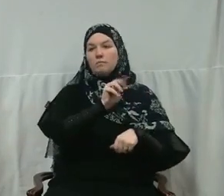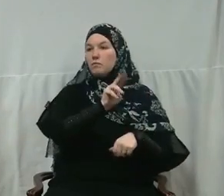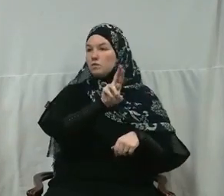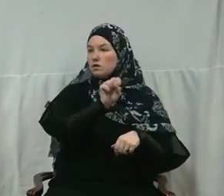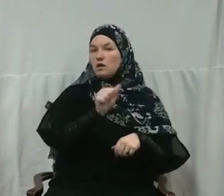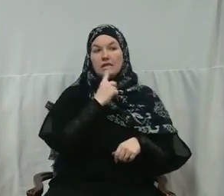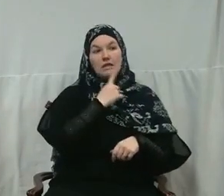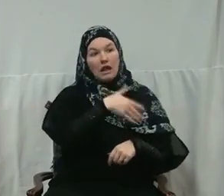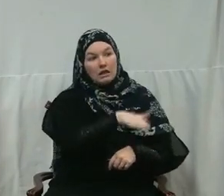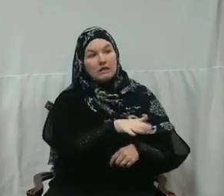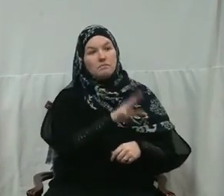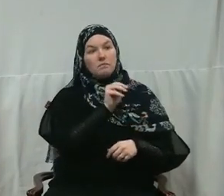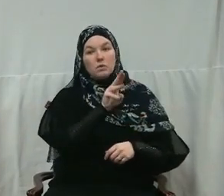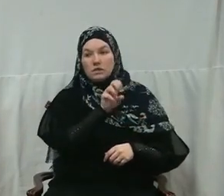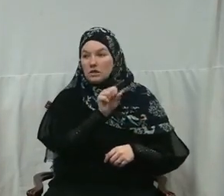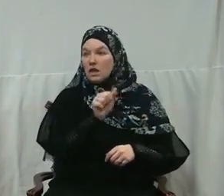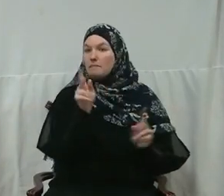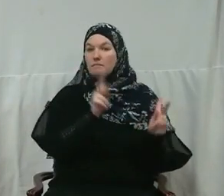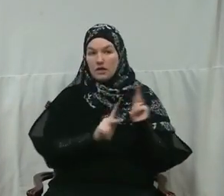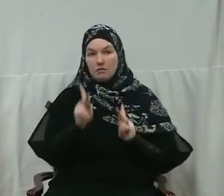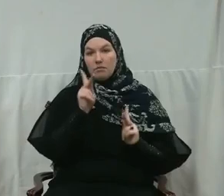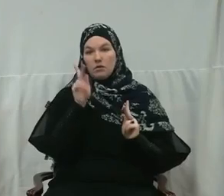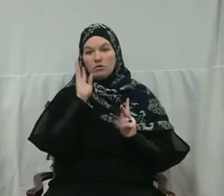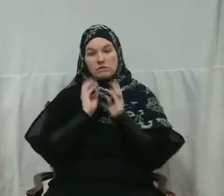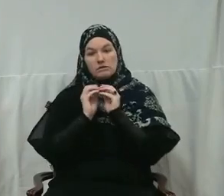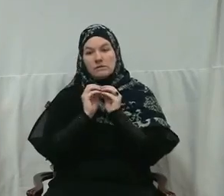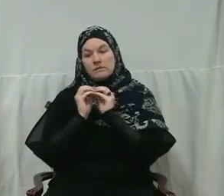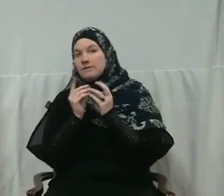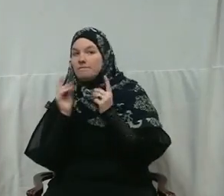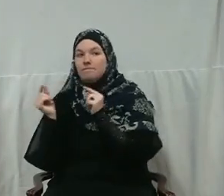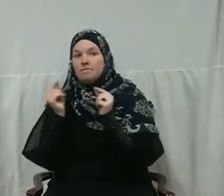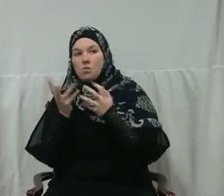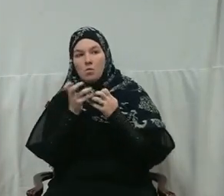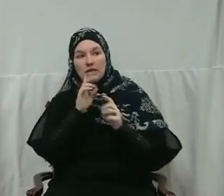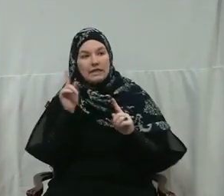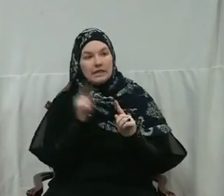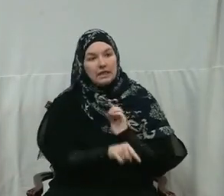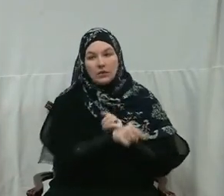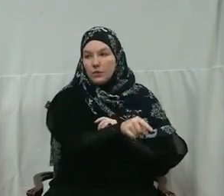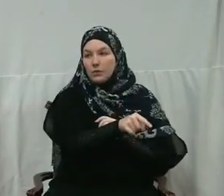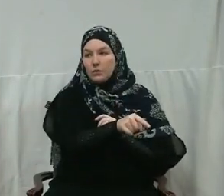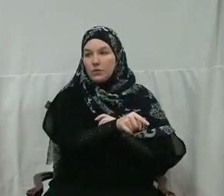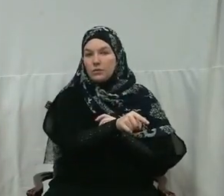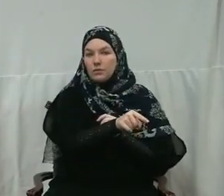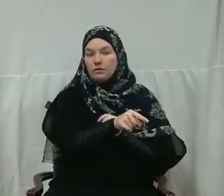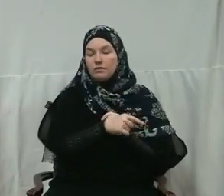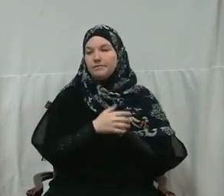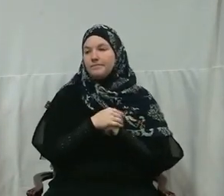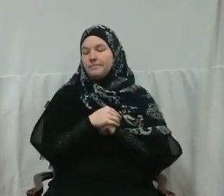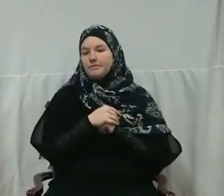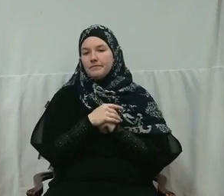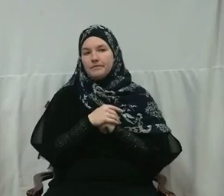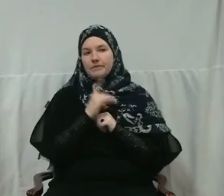telling him, Musa, the people are conspiring to kill you. وَجَاءَ رَجُلٌ مِنْ أَقْصَى الْمَدِينَةِ